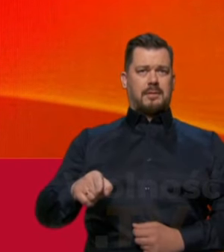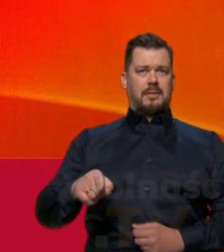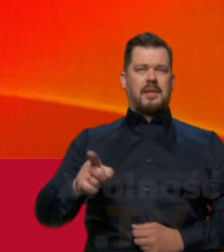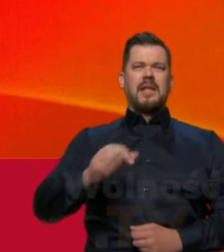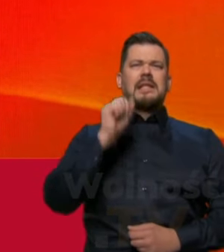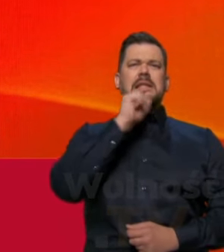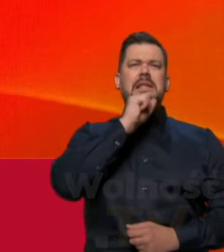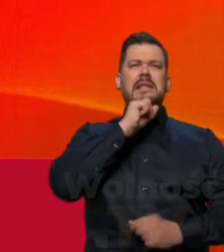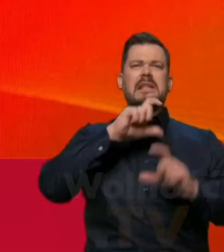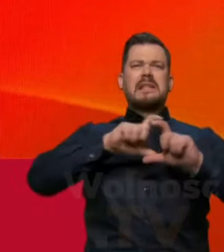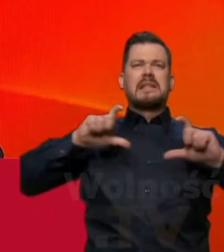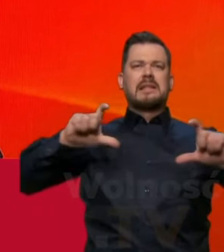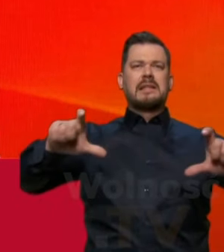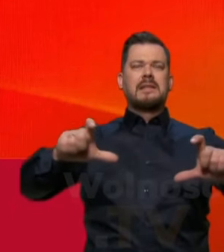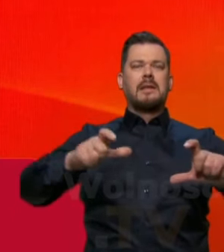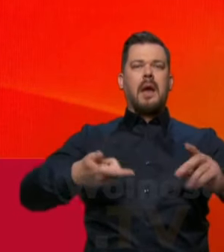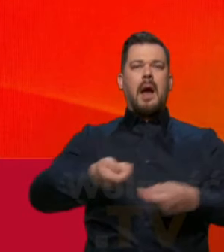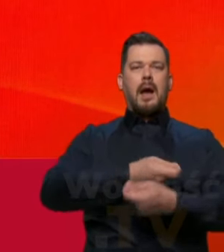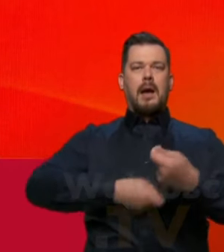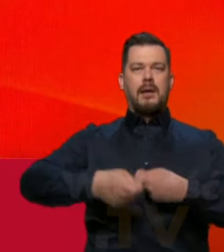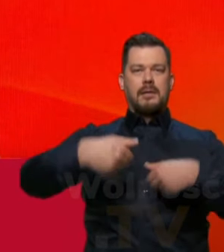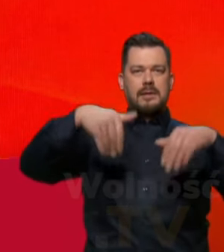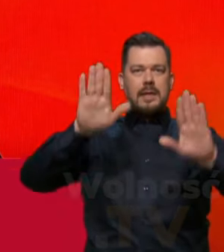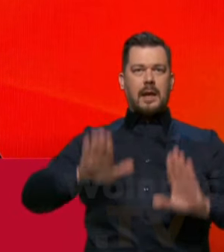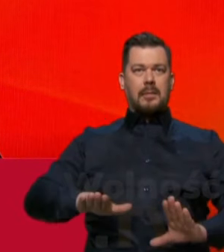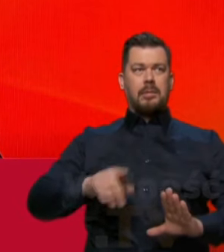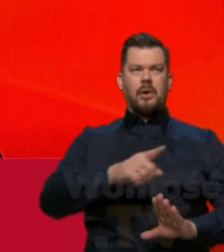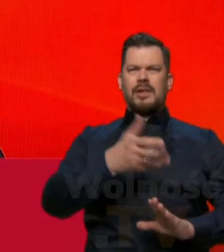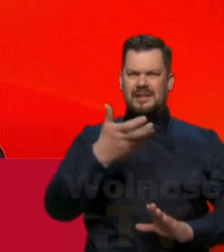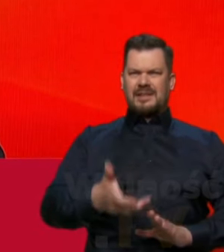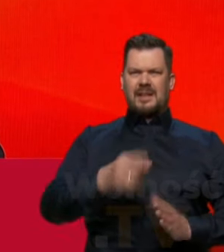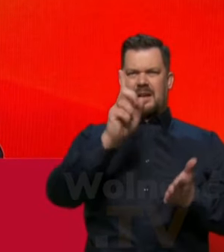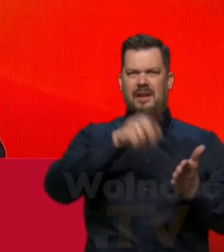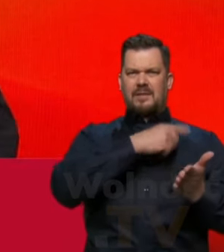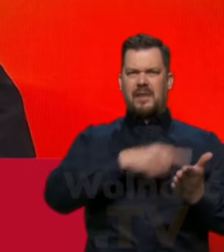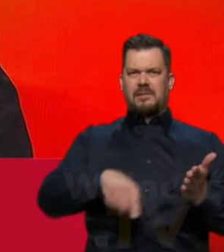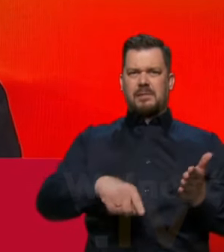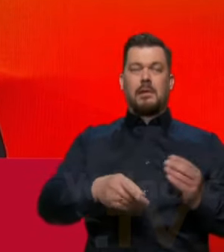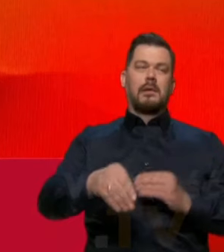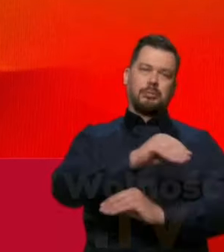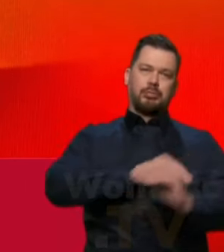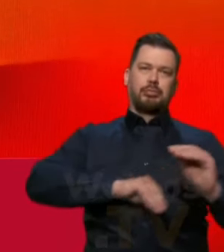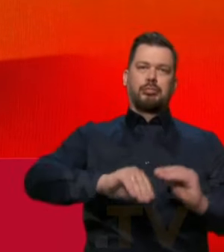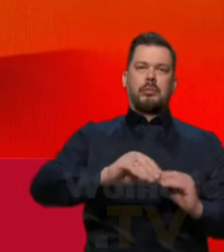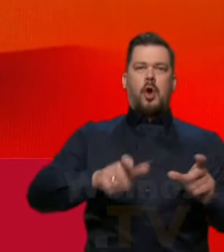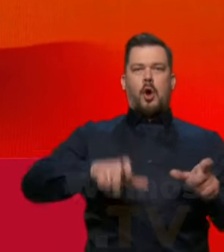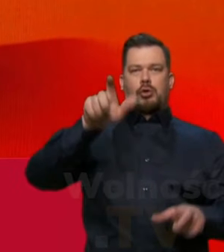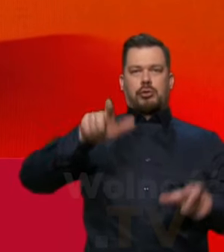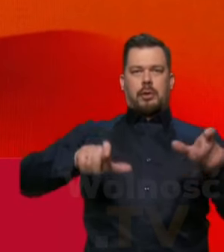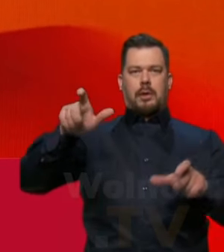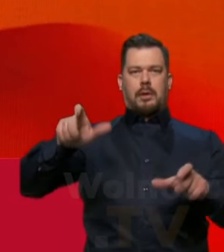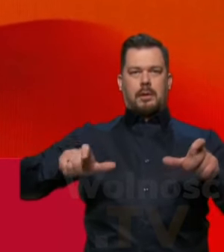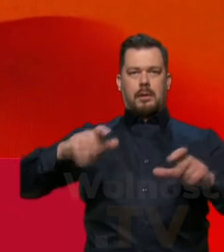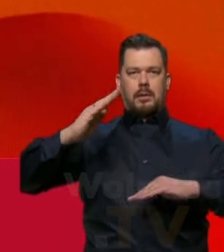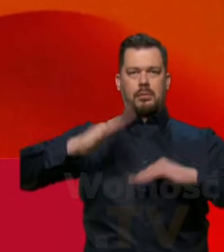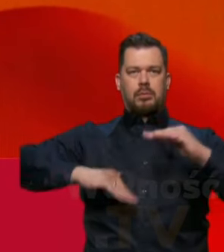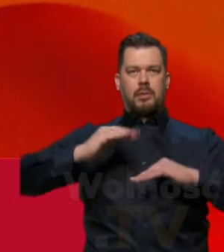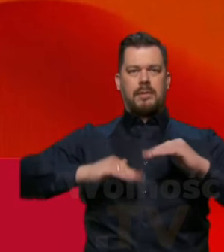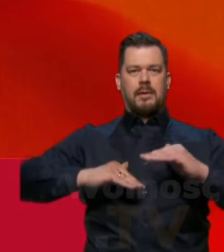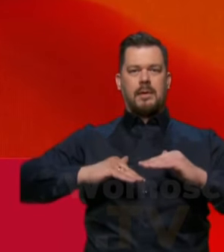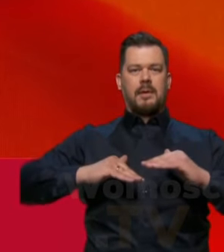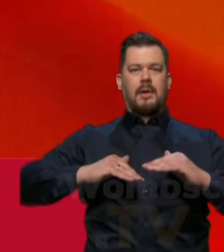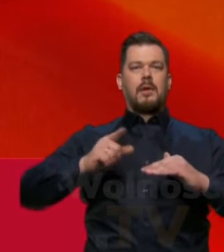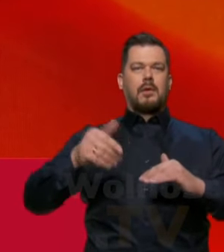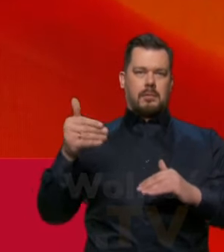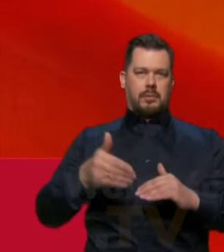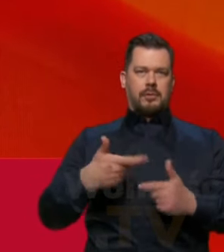stare galerie handlowe, jeżeli będą chcieli tego właściciela, a wiem, że chcą, będą w stanie przekształcać się w nowe